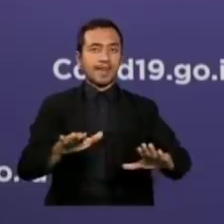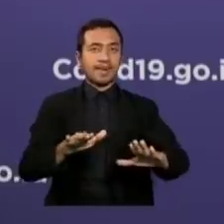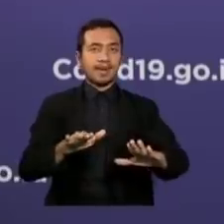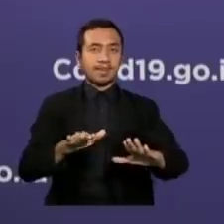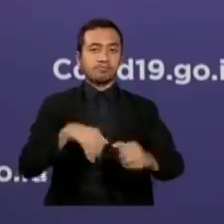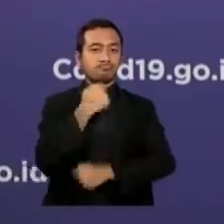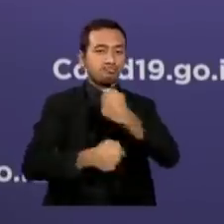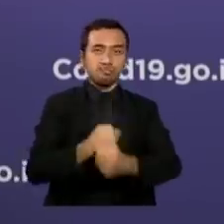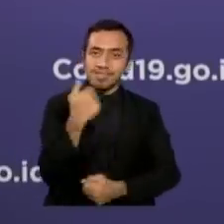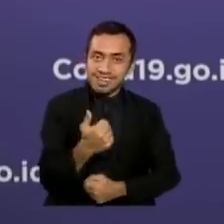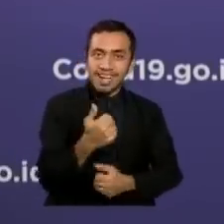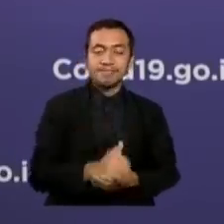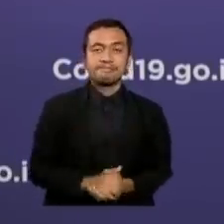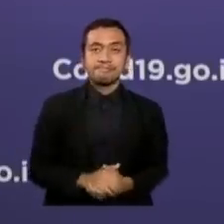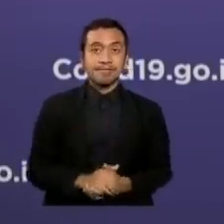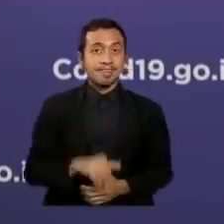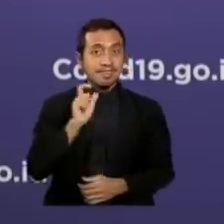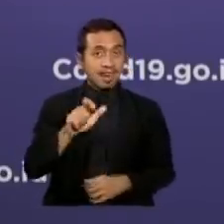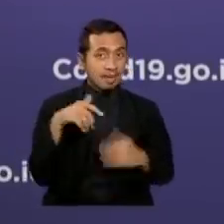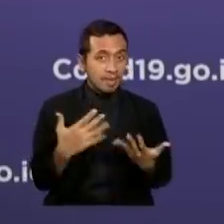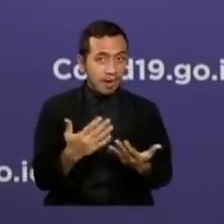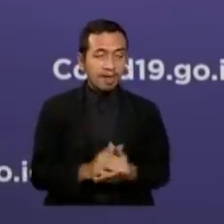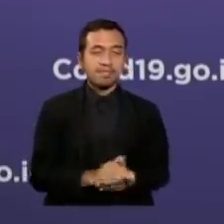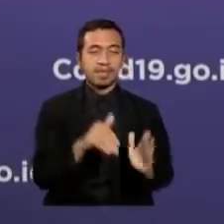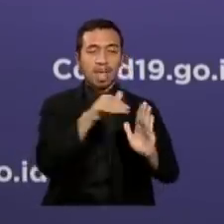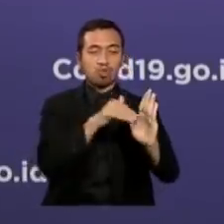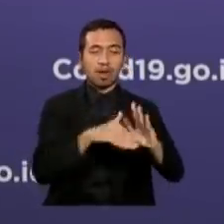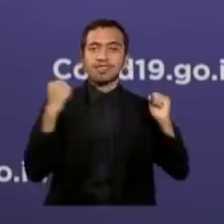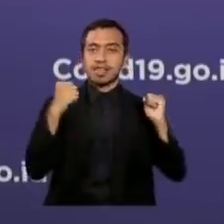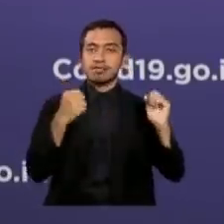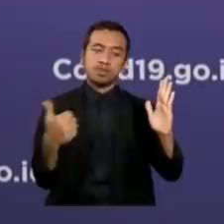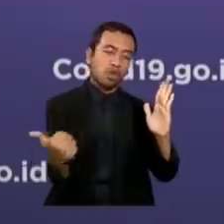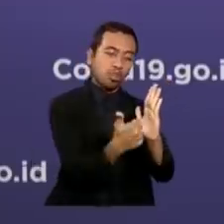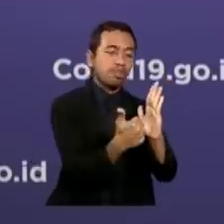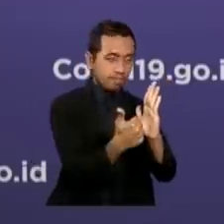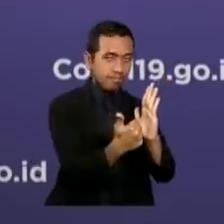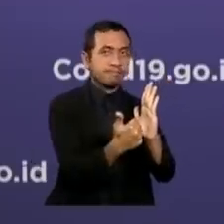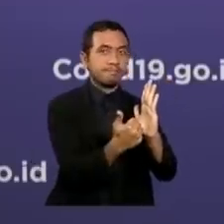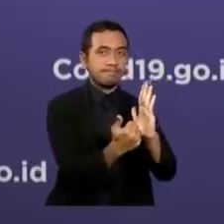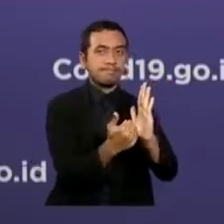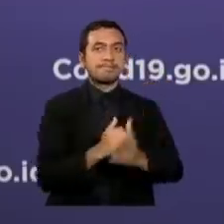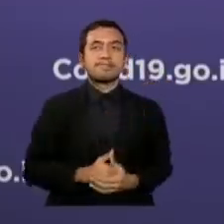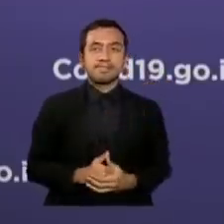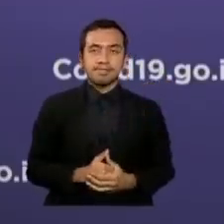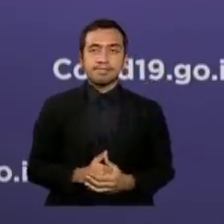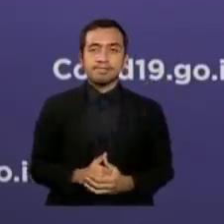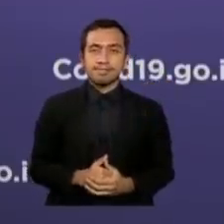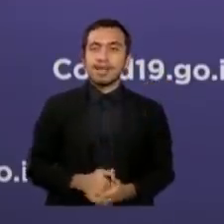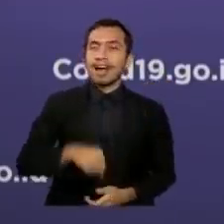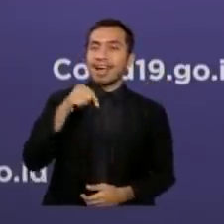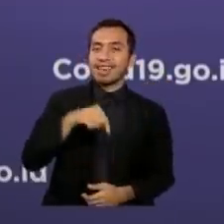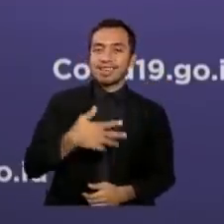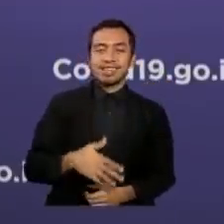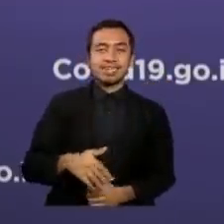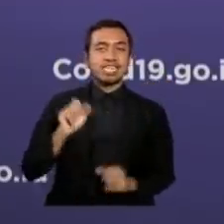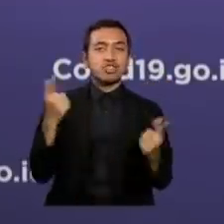hanya satu yang harus kita lakukan jalankan protokol kesehatan dengan sebaik-baiknya inilah adaptasi